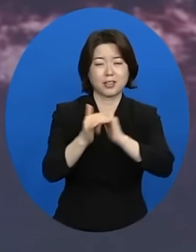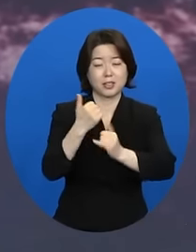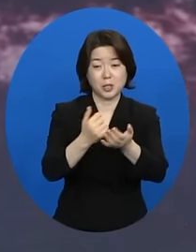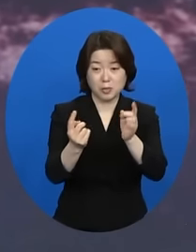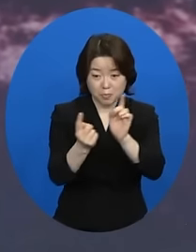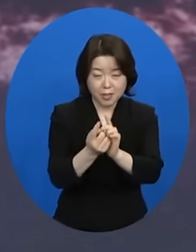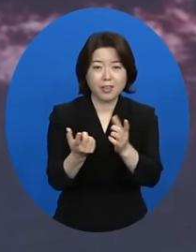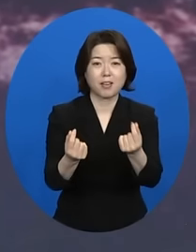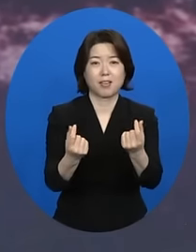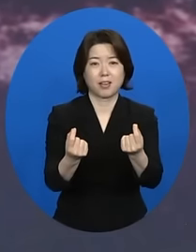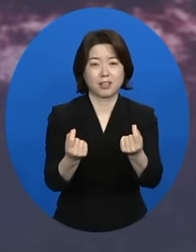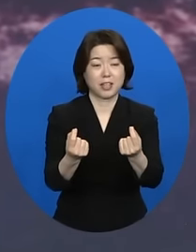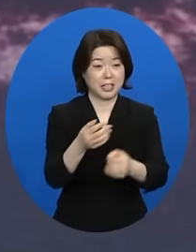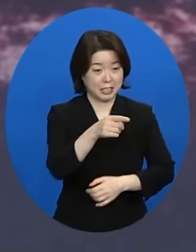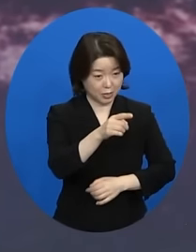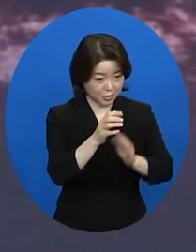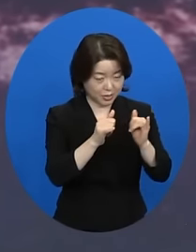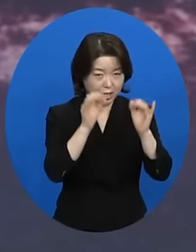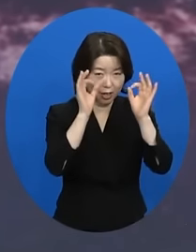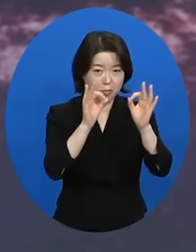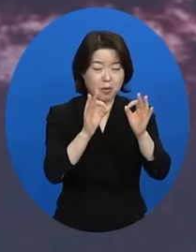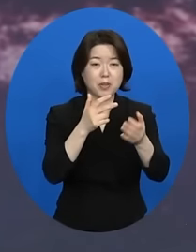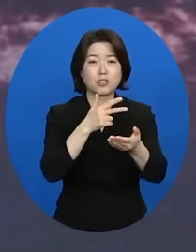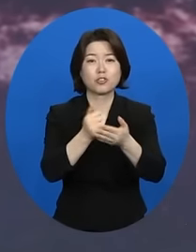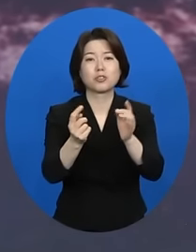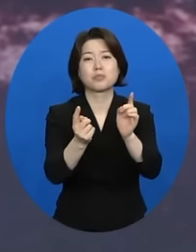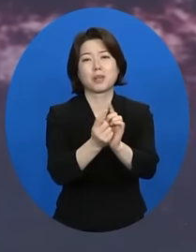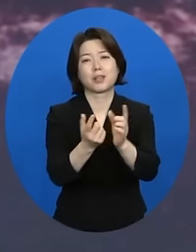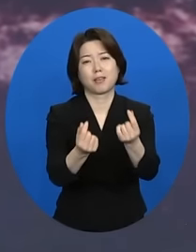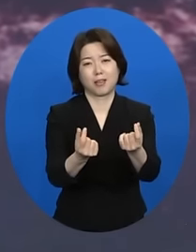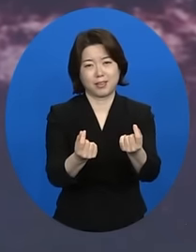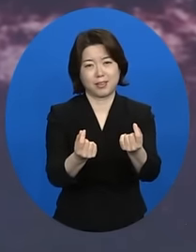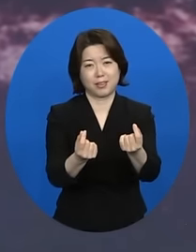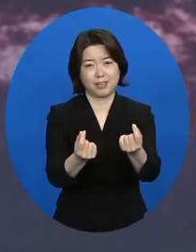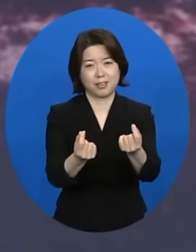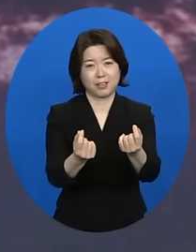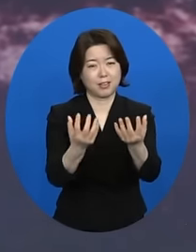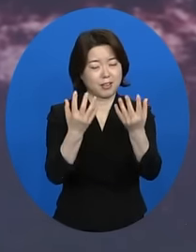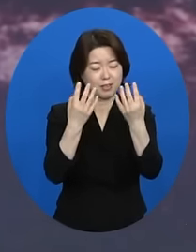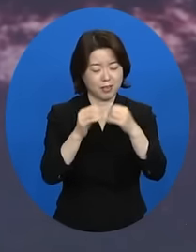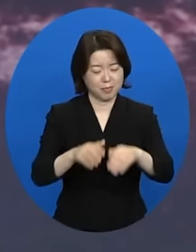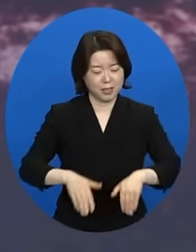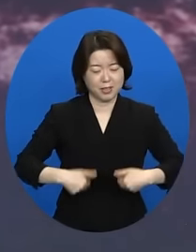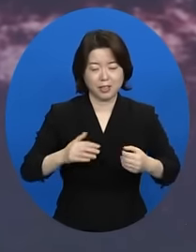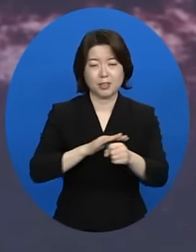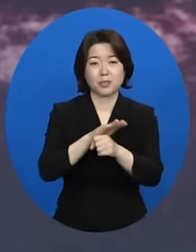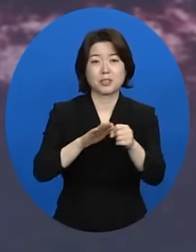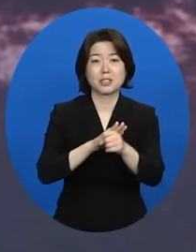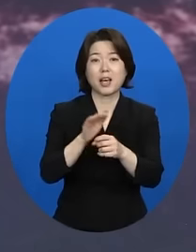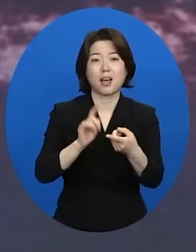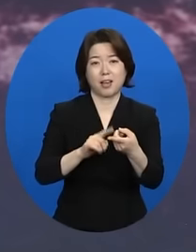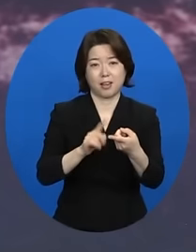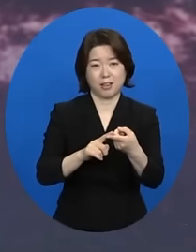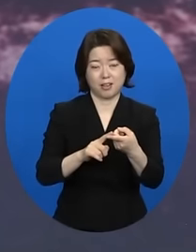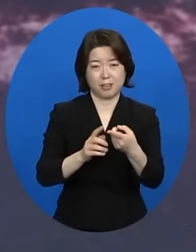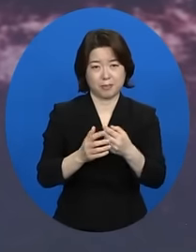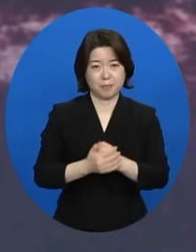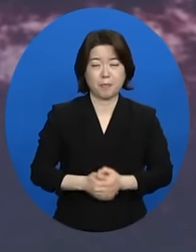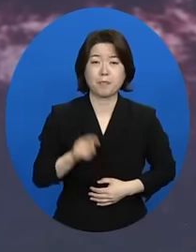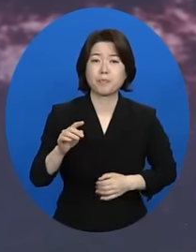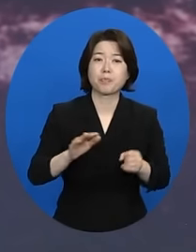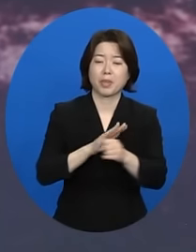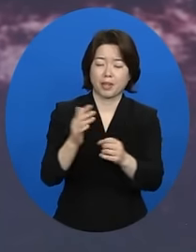같아, 저 사람 보면 주님 만나는 것 같아, 얼마나 따뜻하고 사랑스러운지 몰라, 그